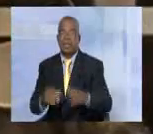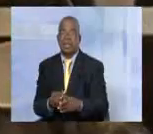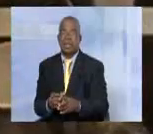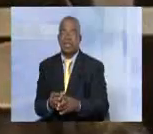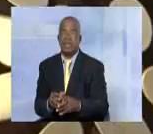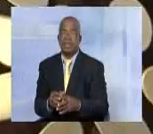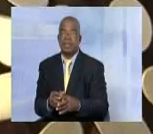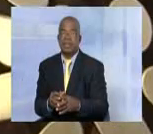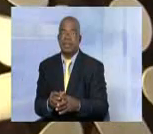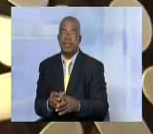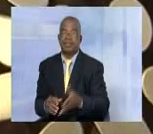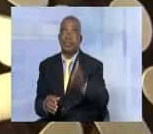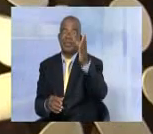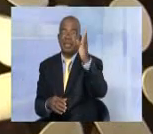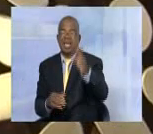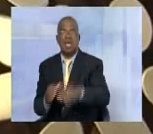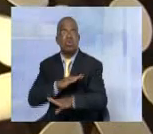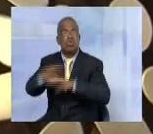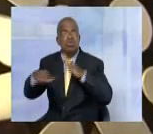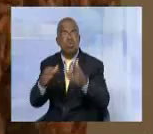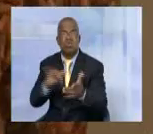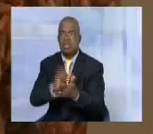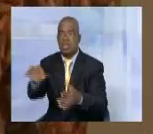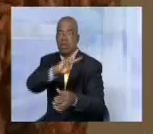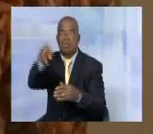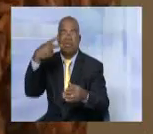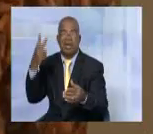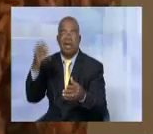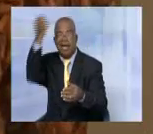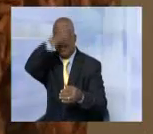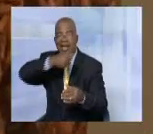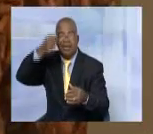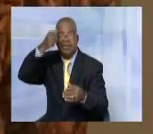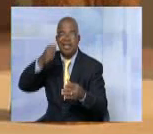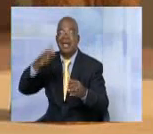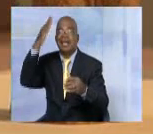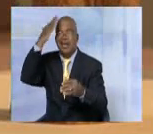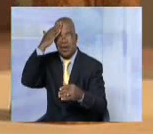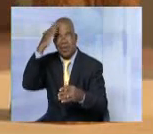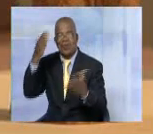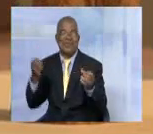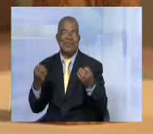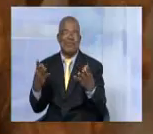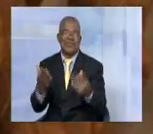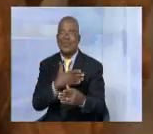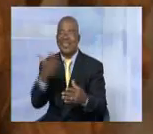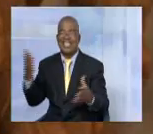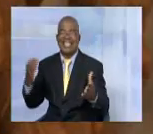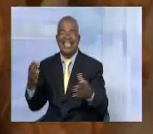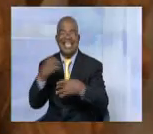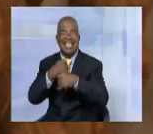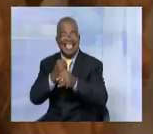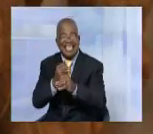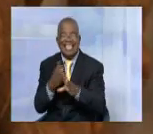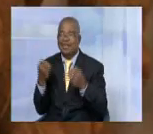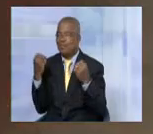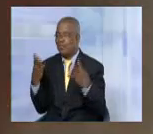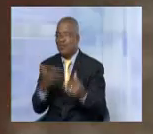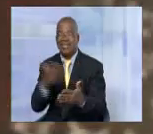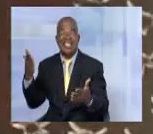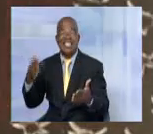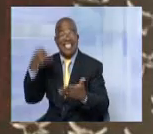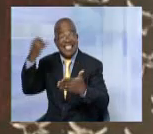Car Aaron en est convaincu, l'Afrique est un vivier de talents. La création ici en matière de design se démarque de ce qui